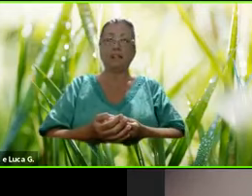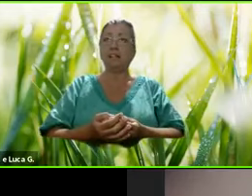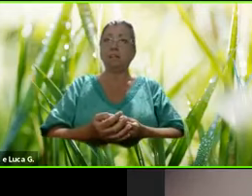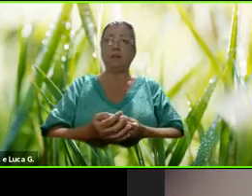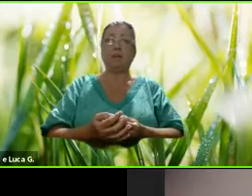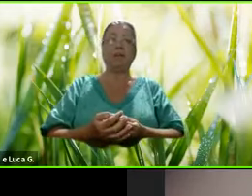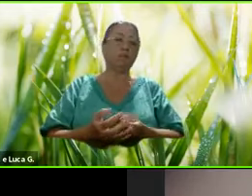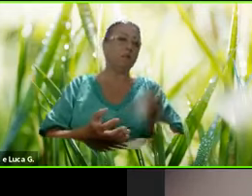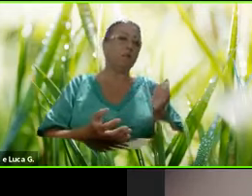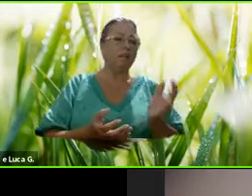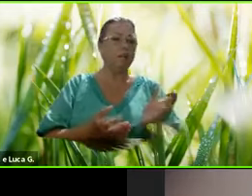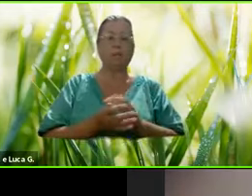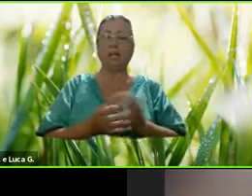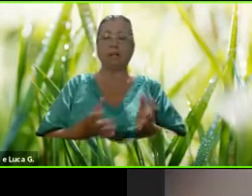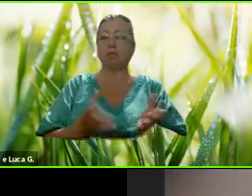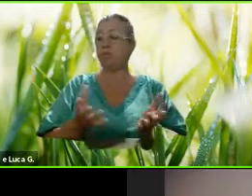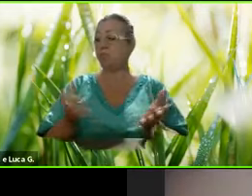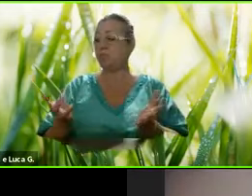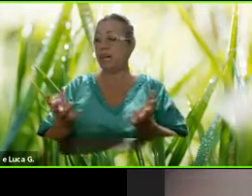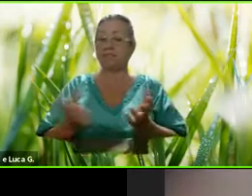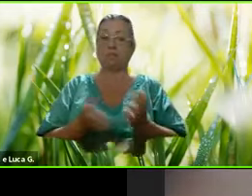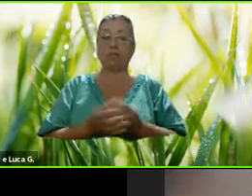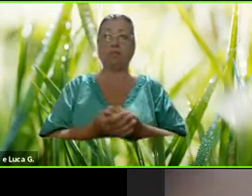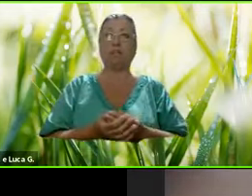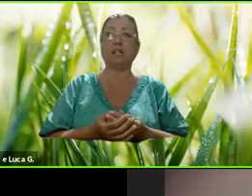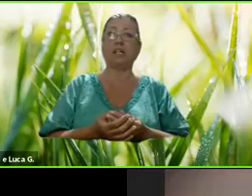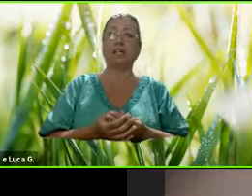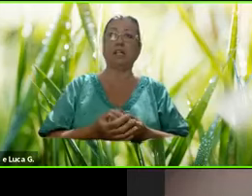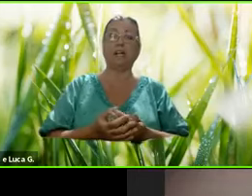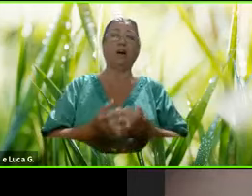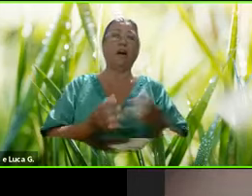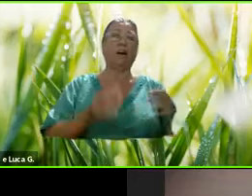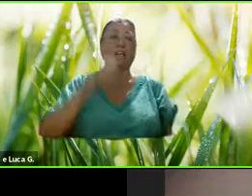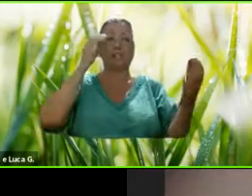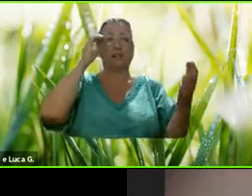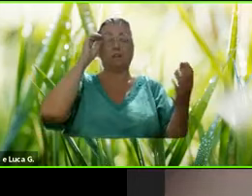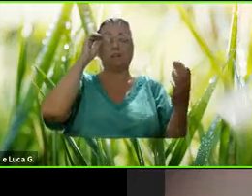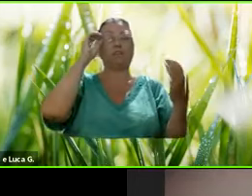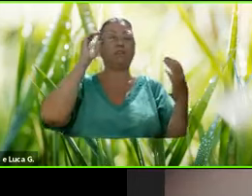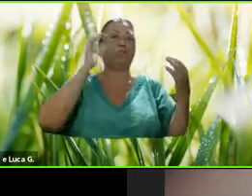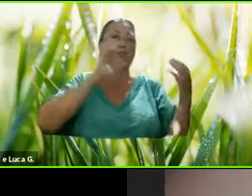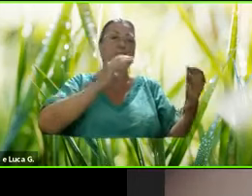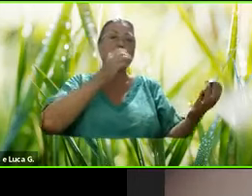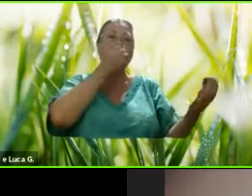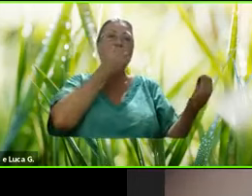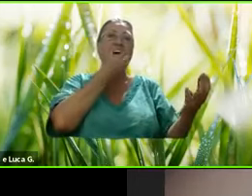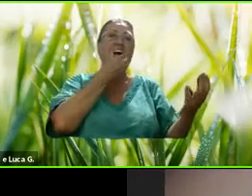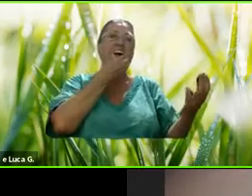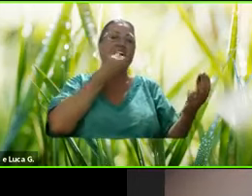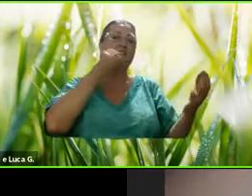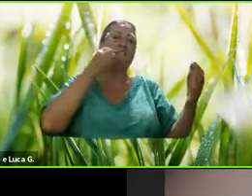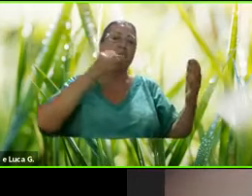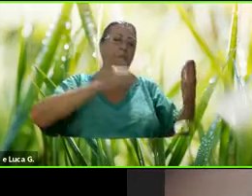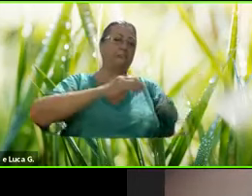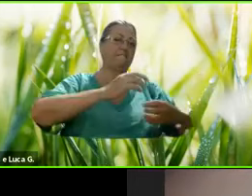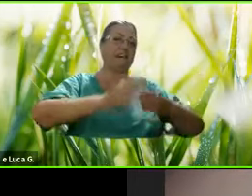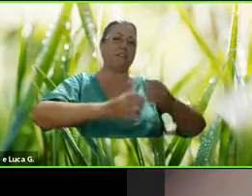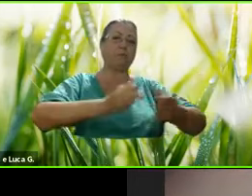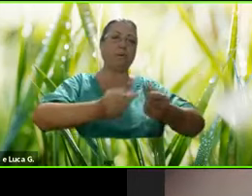È incredibile. Io sono entusiasta ogni volta che leggo, anche se alle volte faccio fatica a